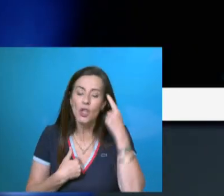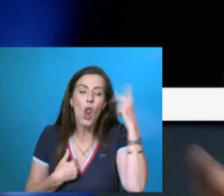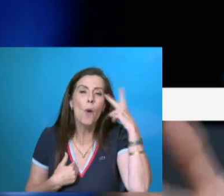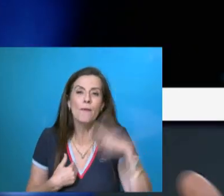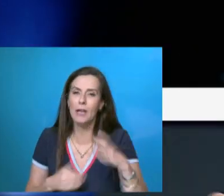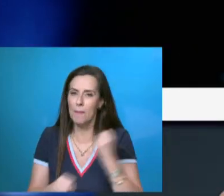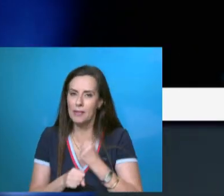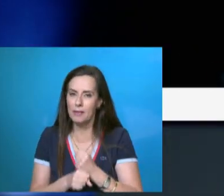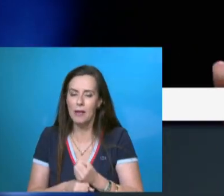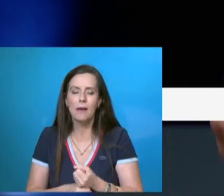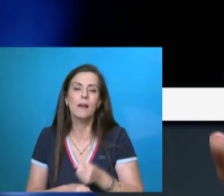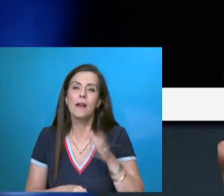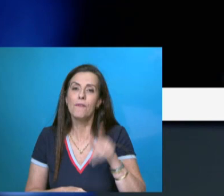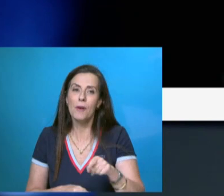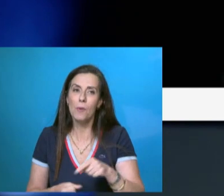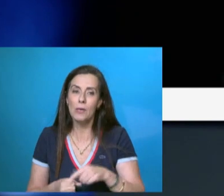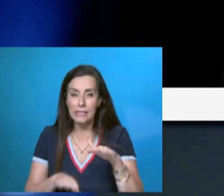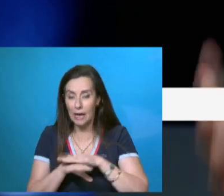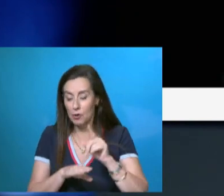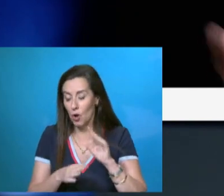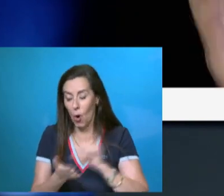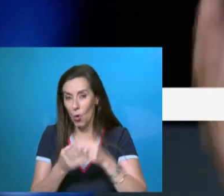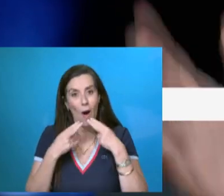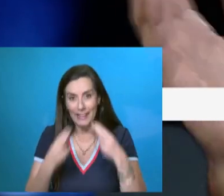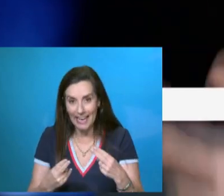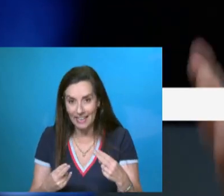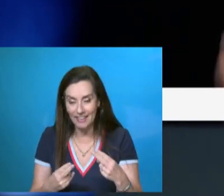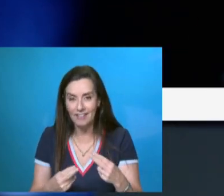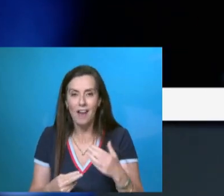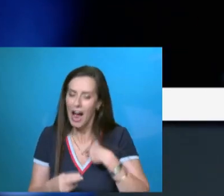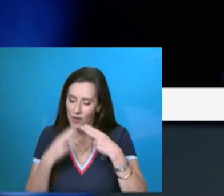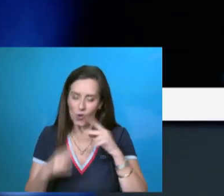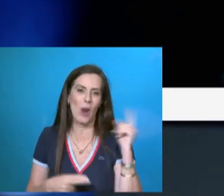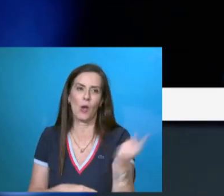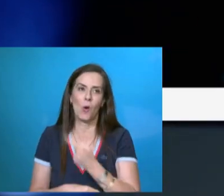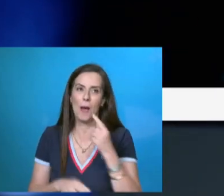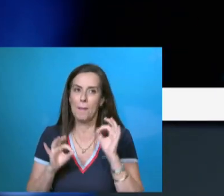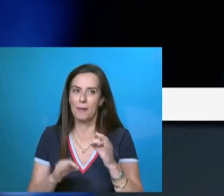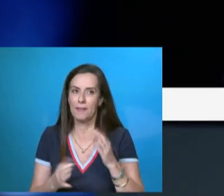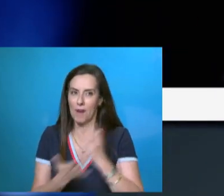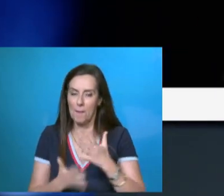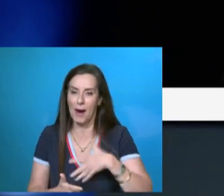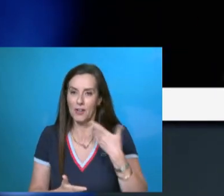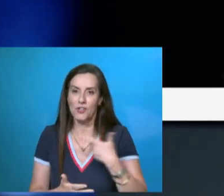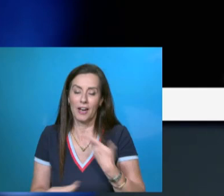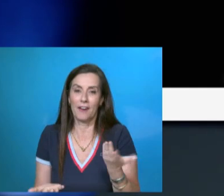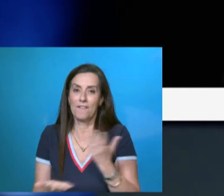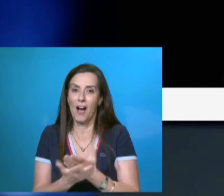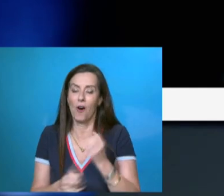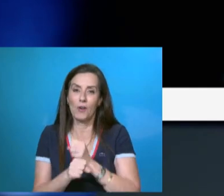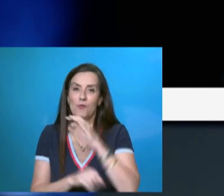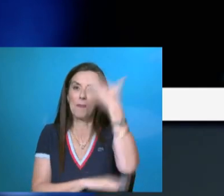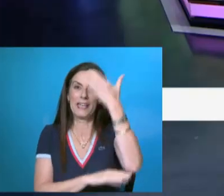המסר, ומפה סליחה לכל מי שלא הספקתי לחזור אליו, אני אחזור לכולם, באמת אני כבר מרגיש שאני שכיר של מדינת ישראל בדבר